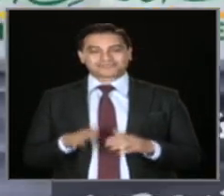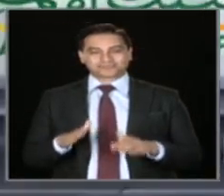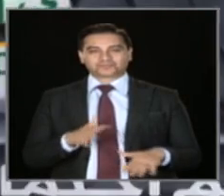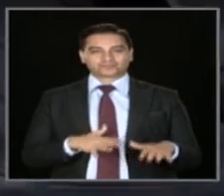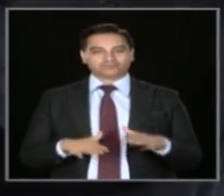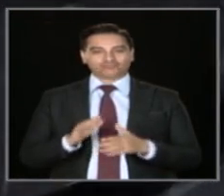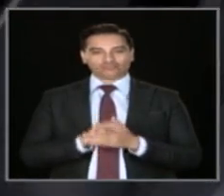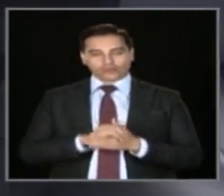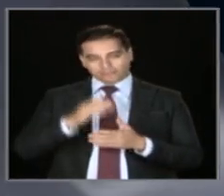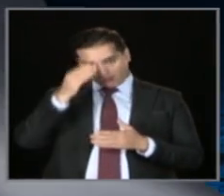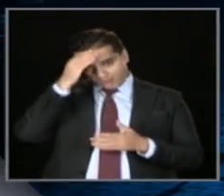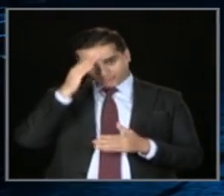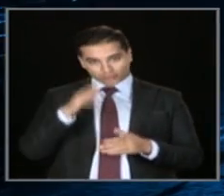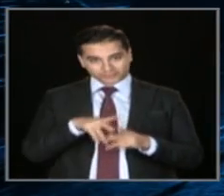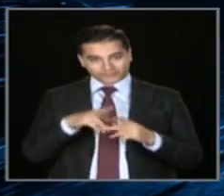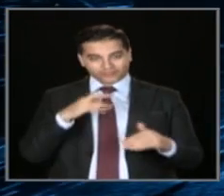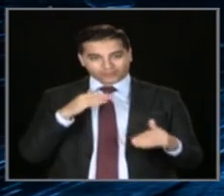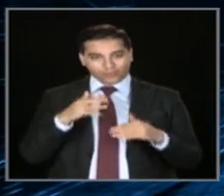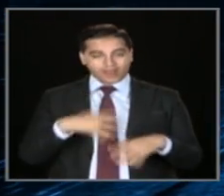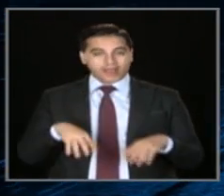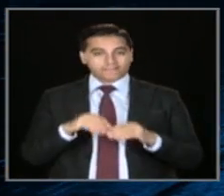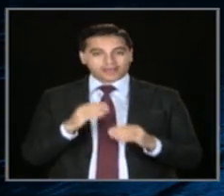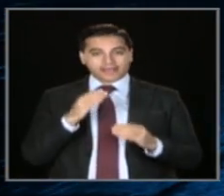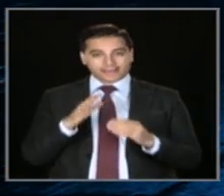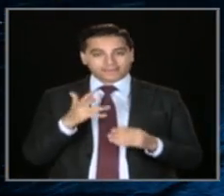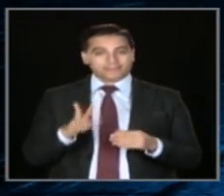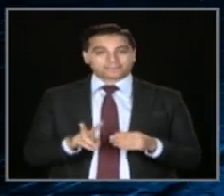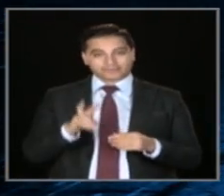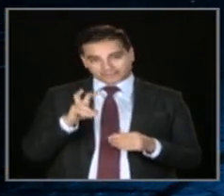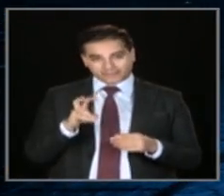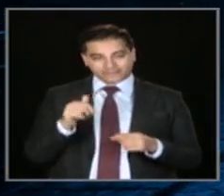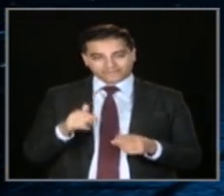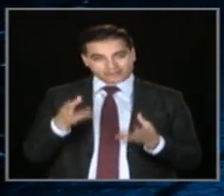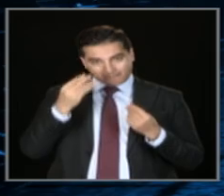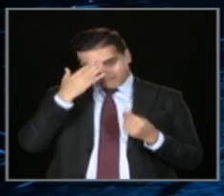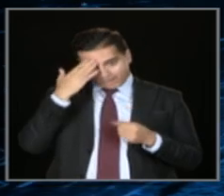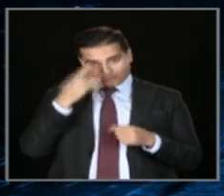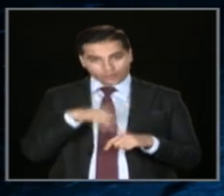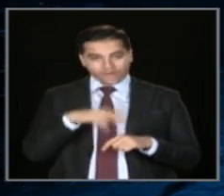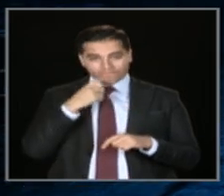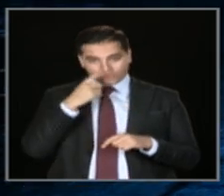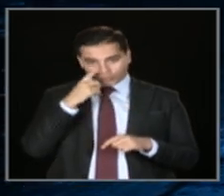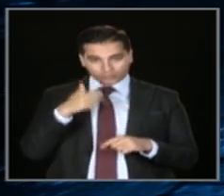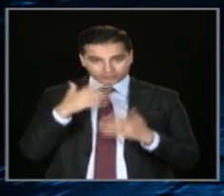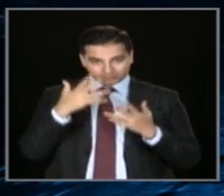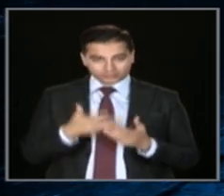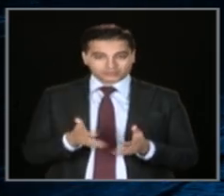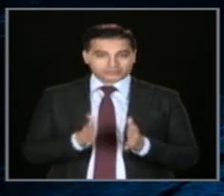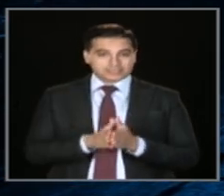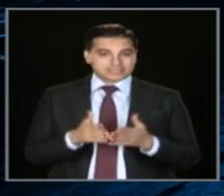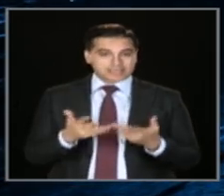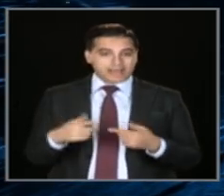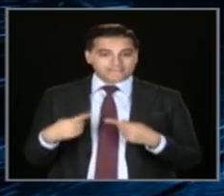وبكده أصحابنا العباقرة قادرون باختلاف جمعوا 70 نقطة في فقرة المعرفة والفنون، ويبقى الرصيد لحد